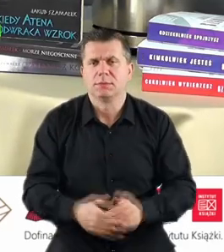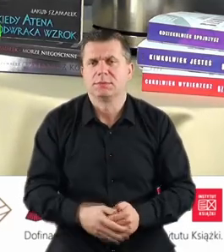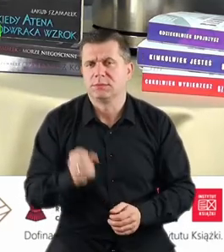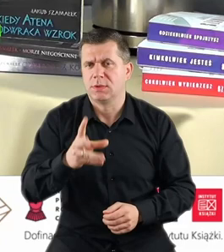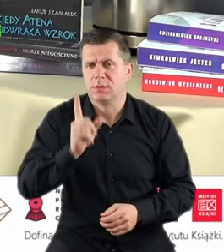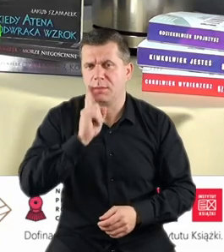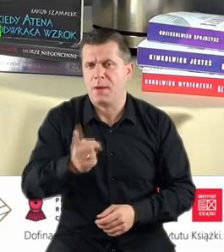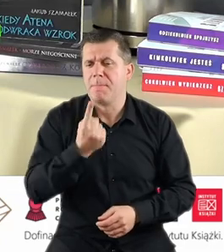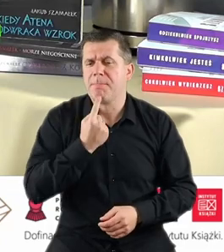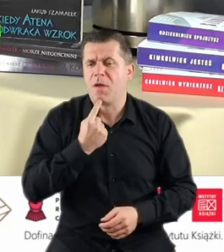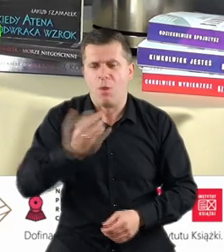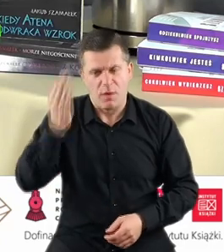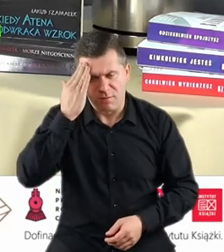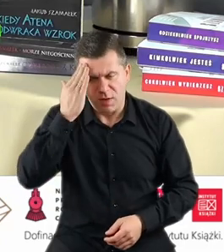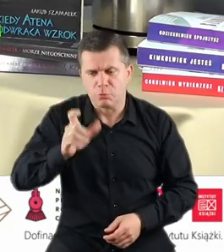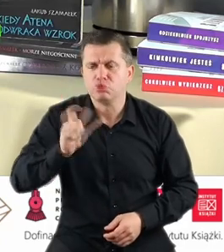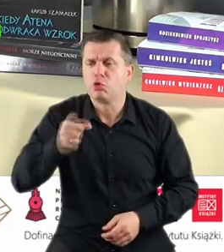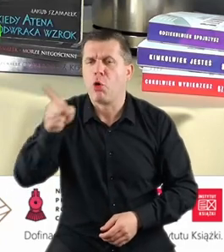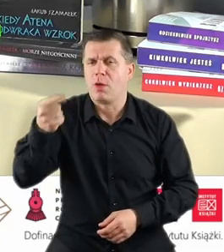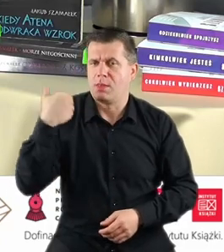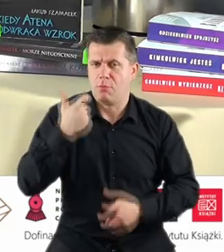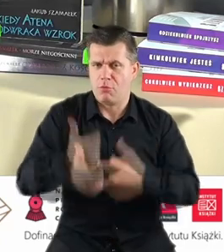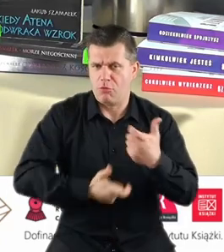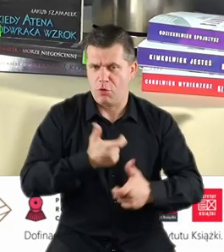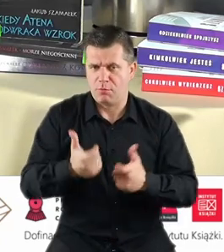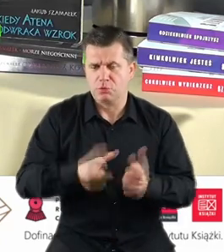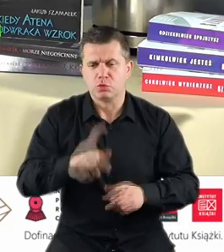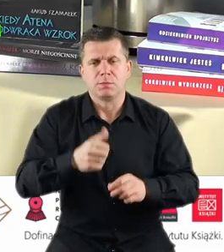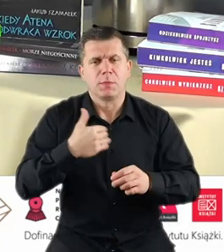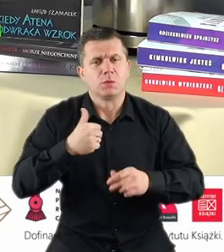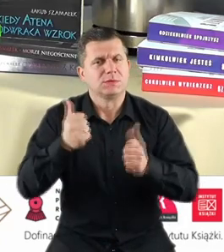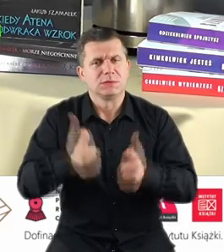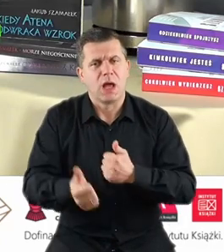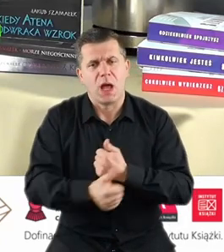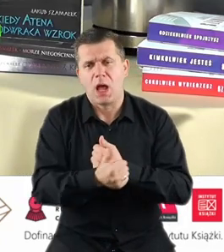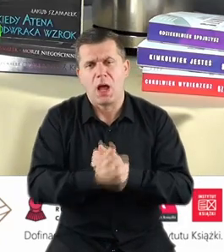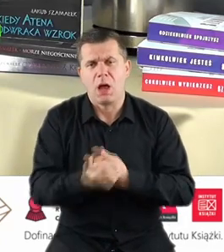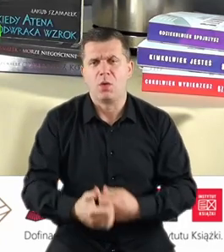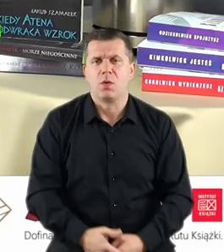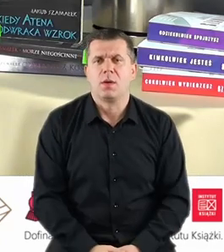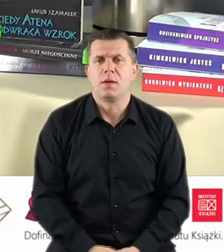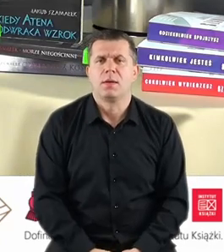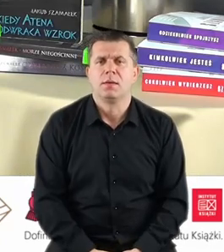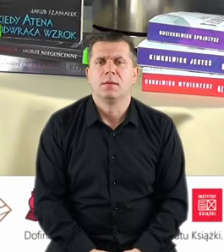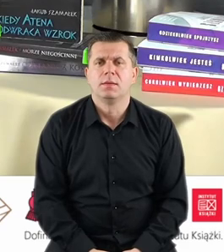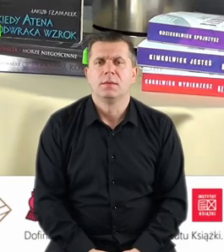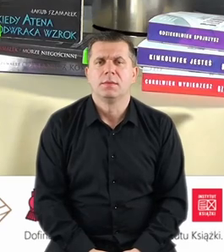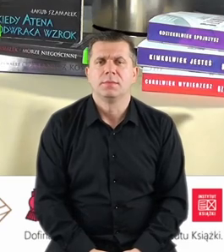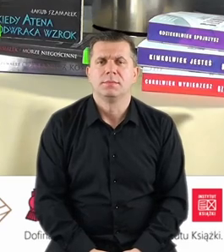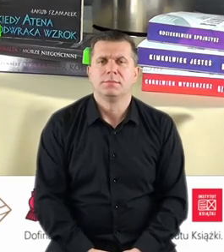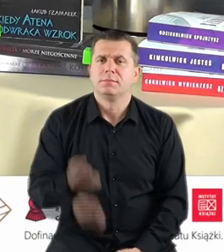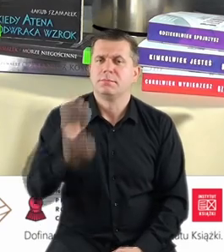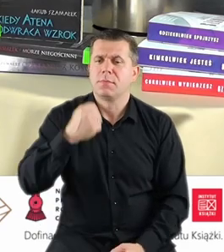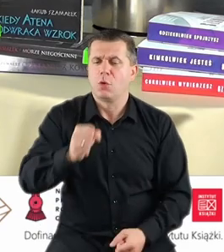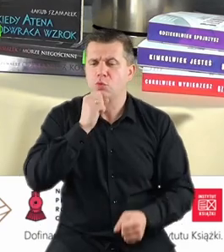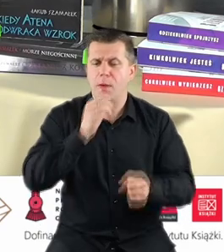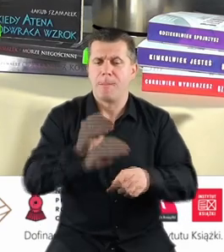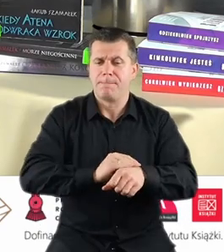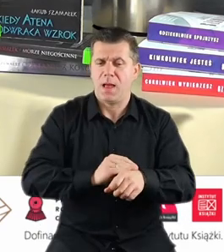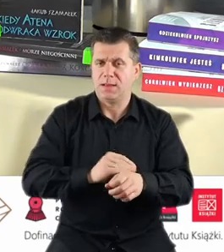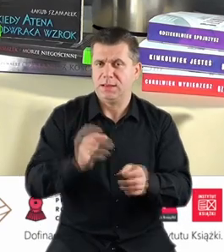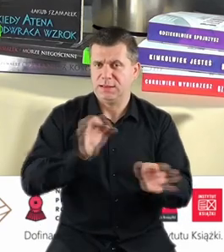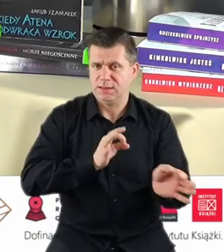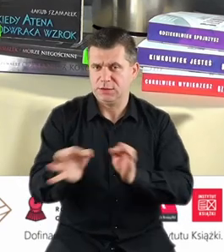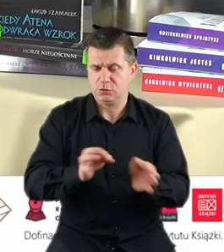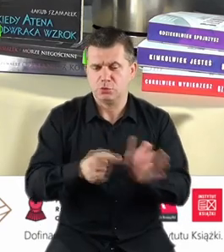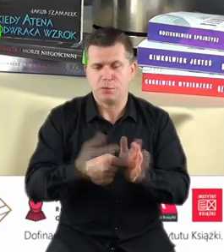Tak naprawdę mało wiemy o tym, co oni tam robili i co tam się działo, bo o ile mamy bardzo dużo materiałów historycznych